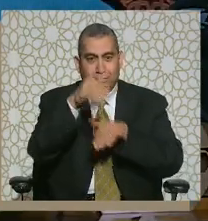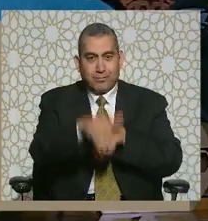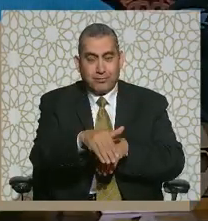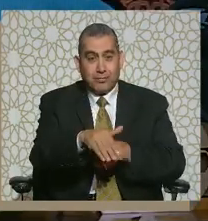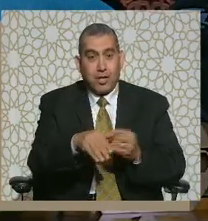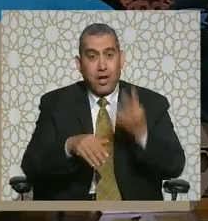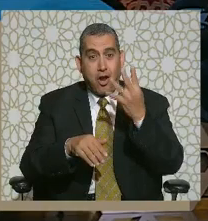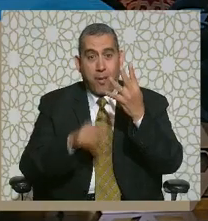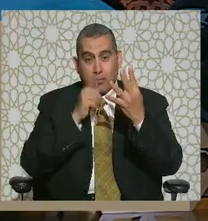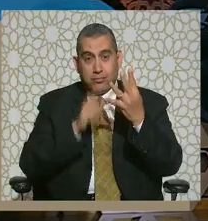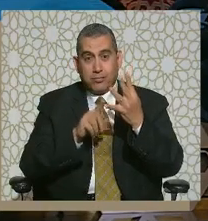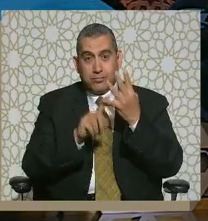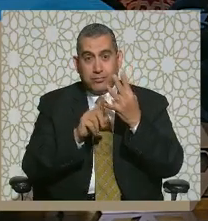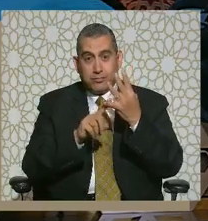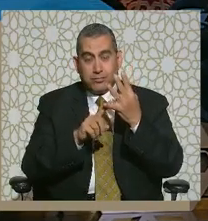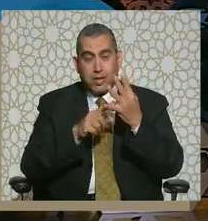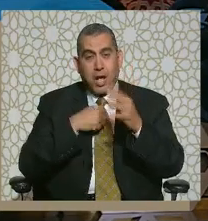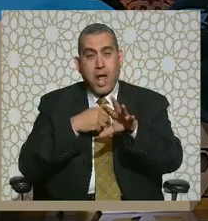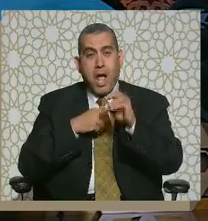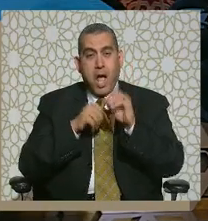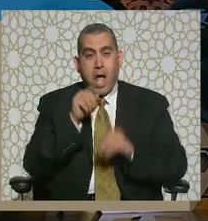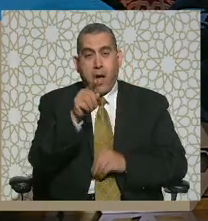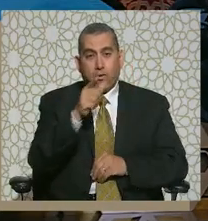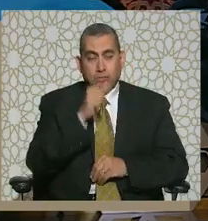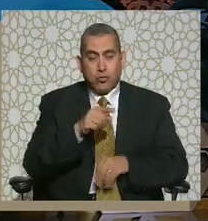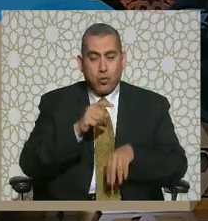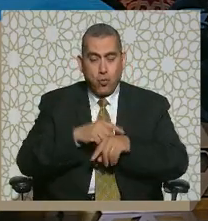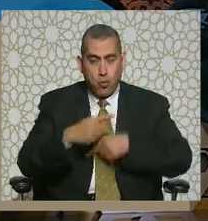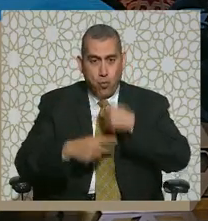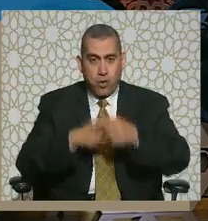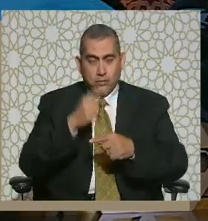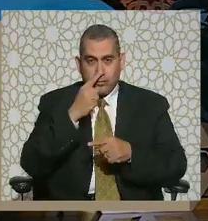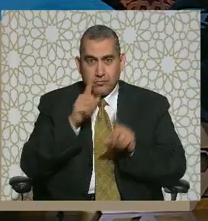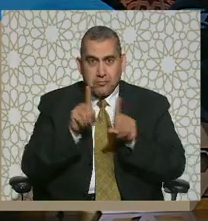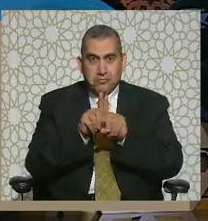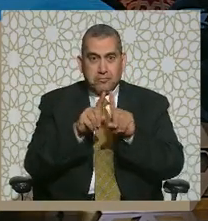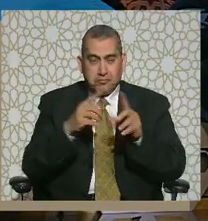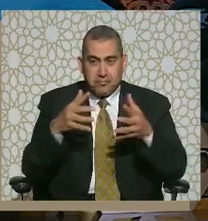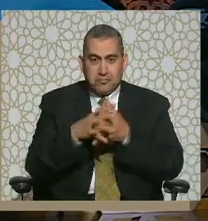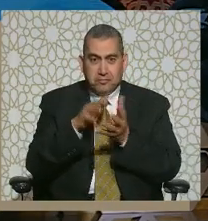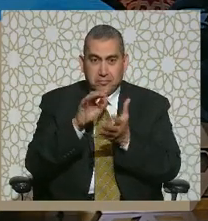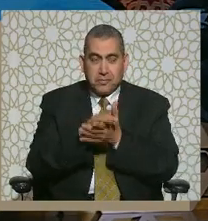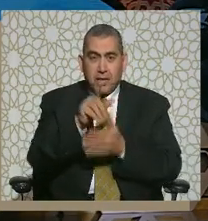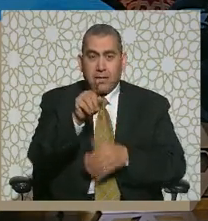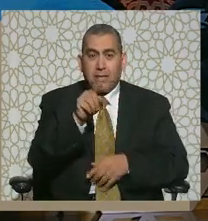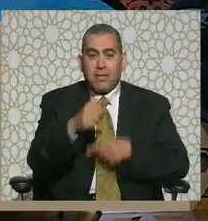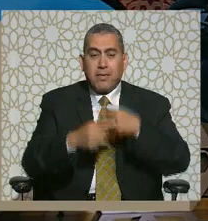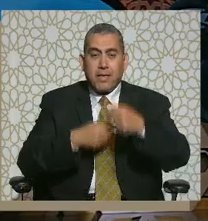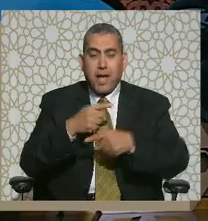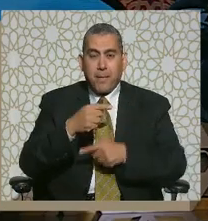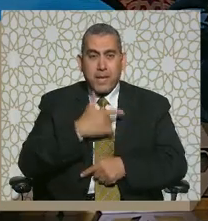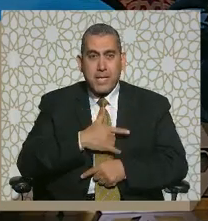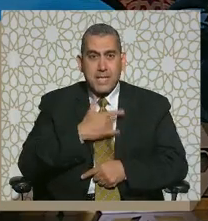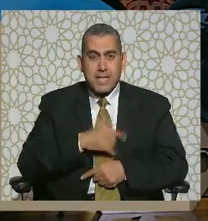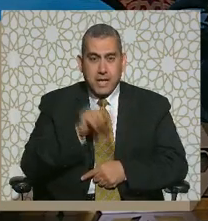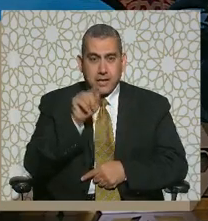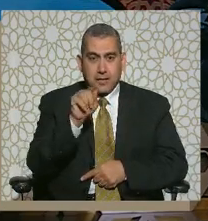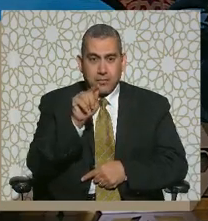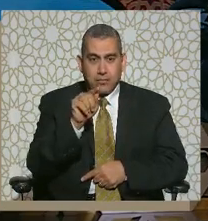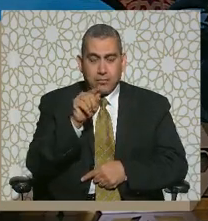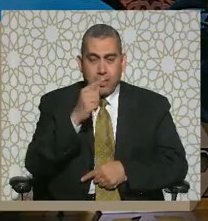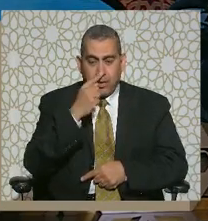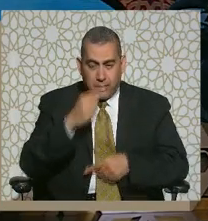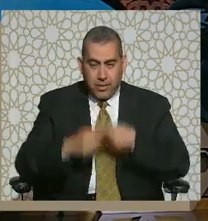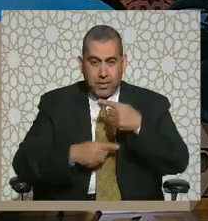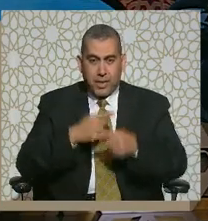حاجة أنا عايزك طول الوقت عشان تحس بالأنس إن أنت دايما تحس بإني دايما